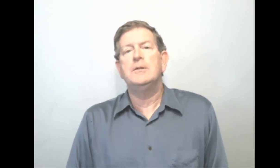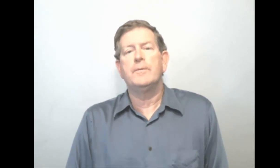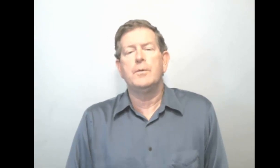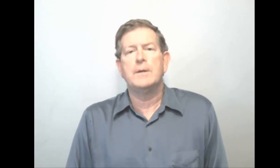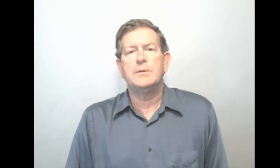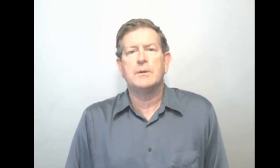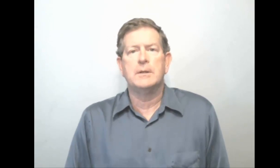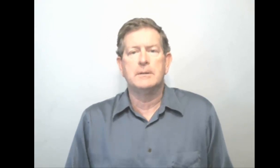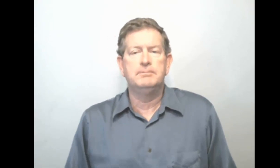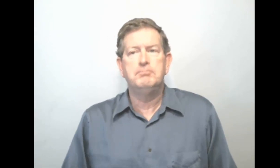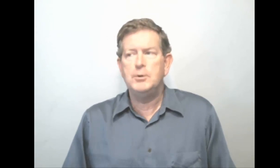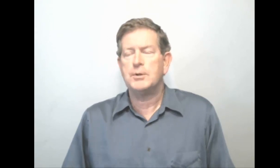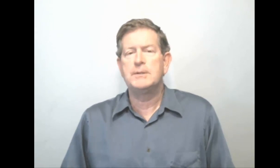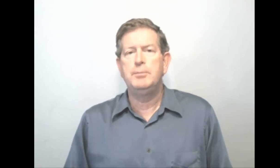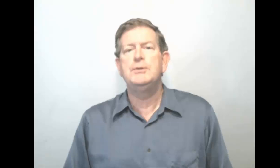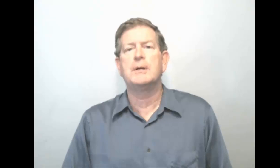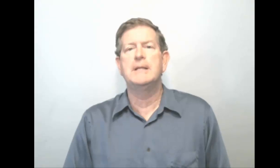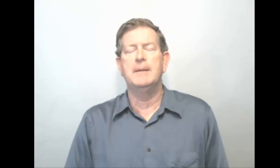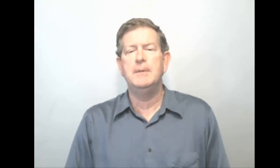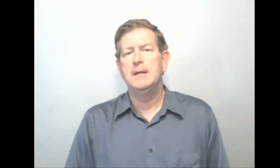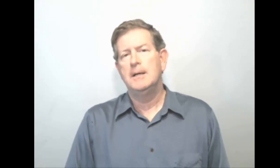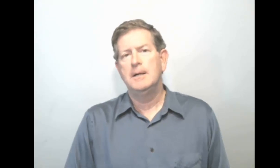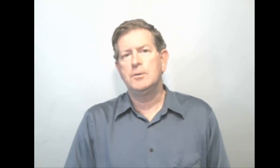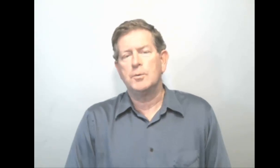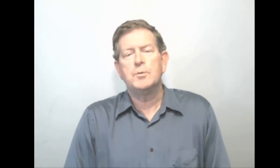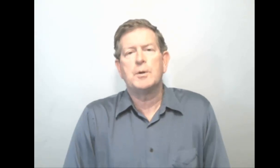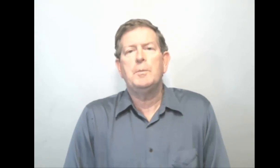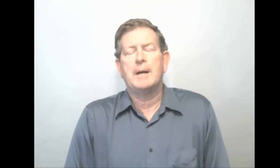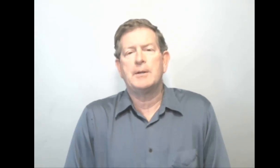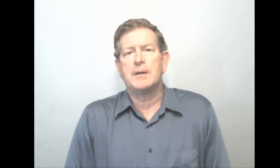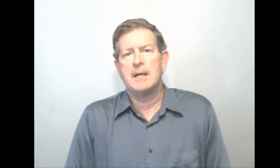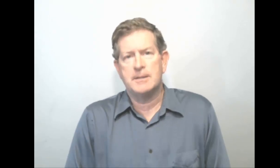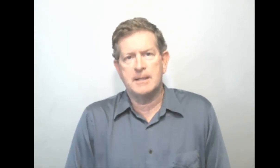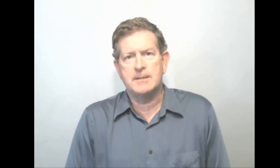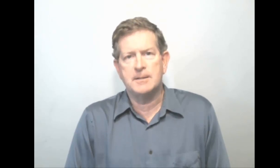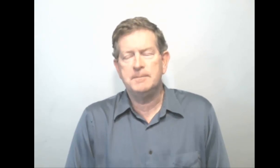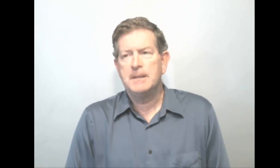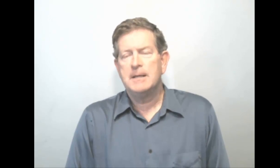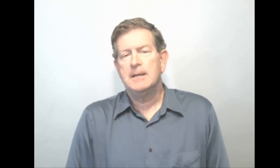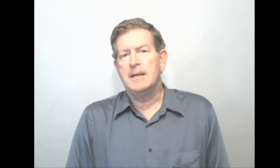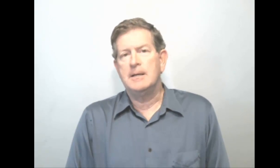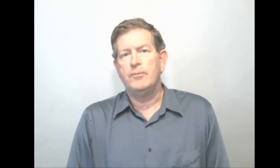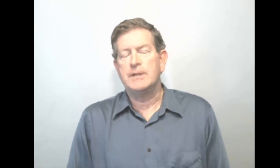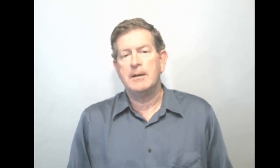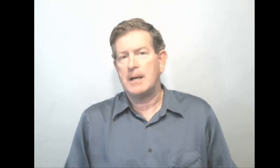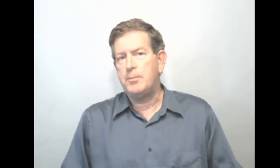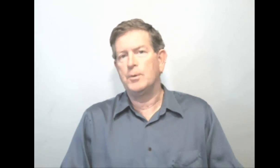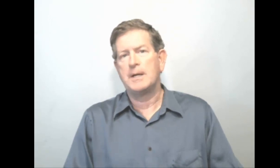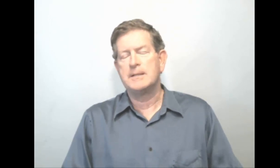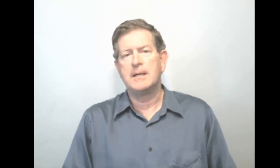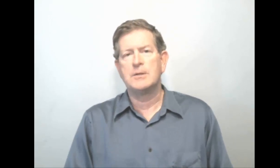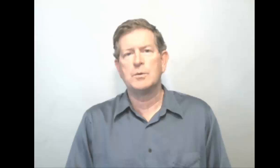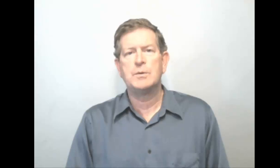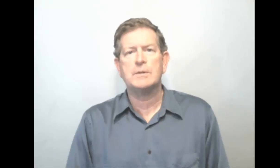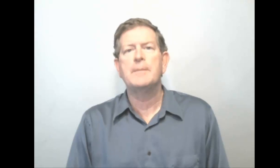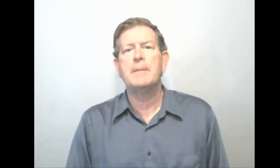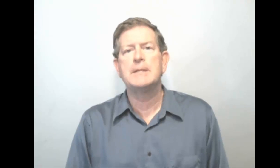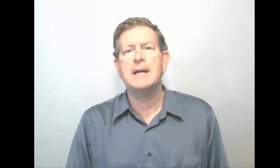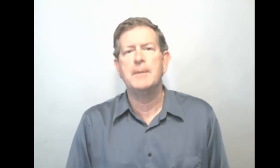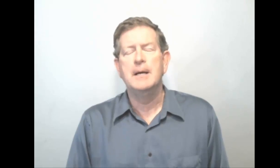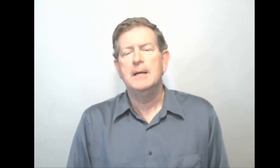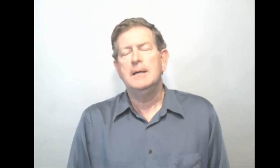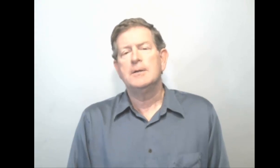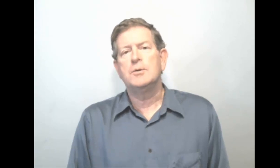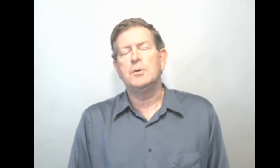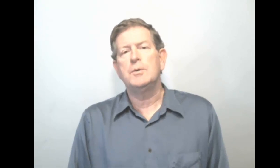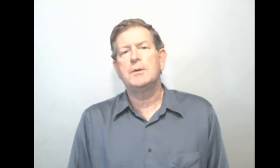allez l'interviewer sur plusieurs thèmes dont nous allons parler dans quelques instants, et vous allez répondre à ces questions sur ces mêmes